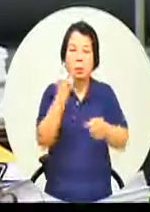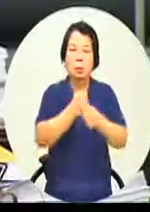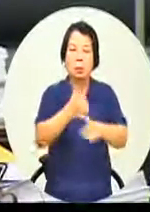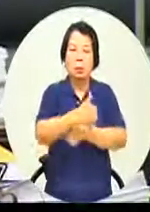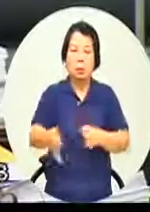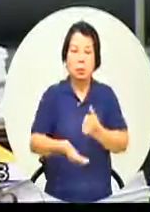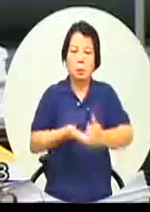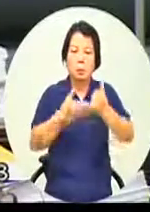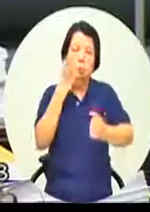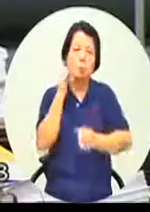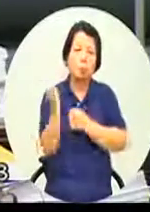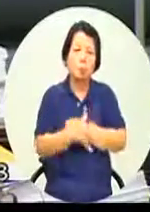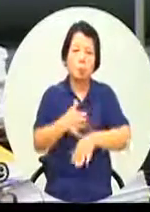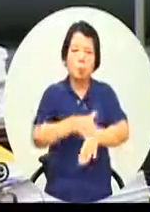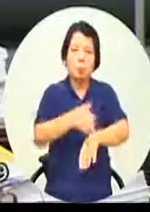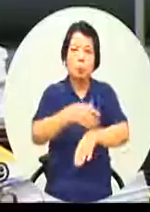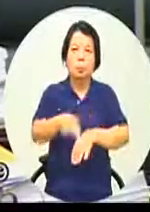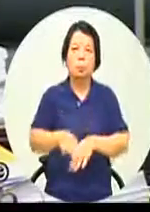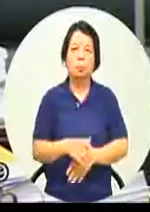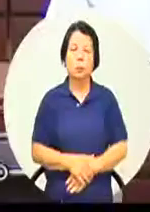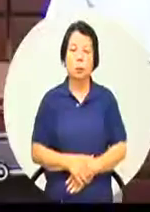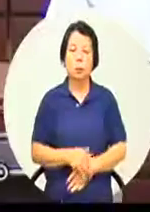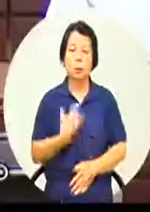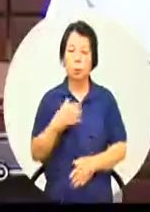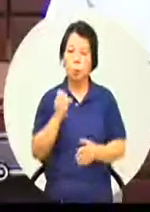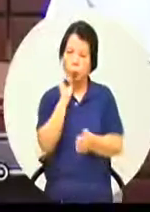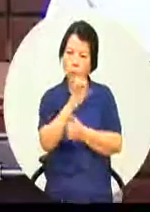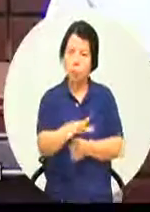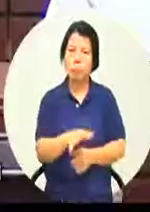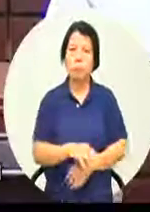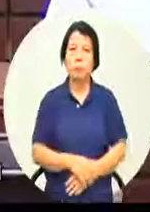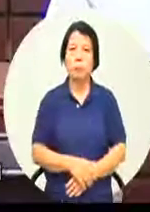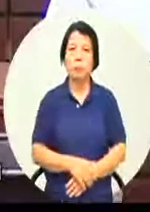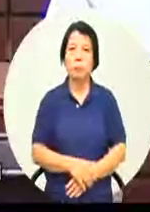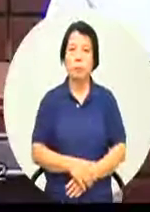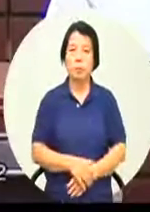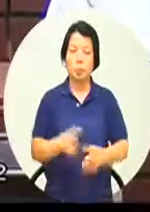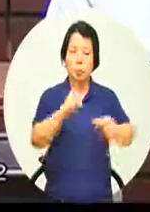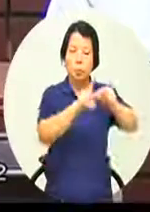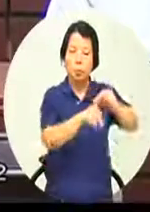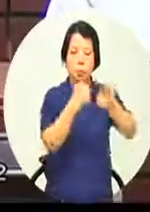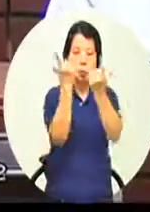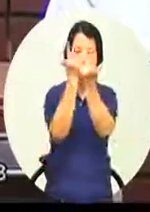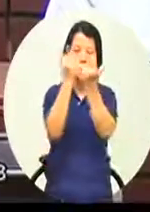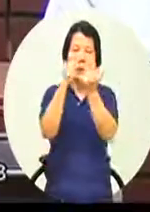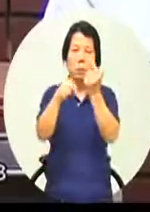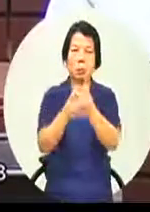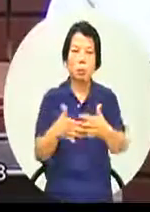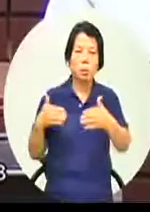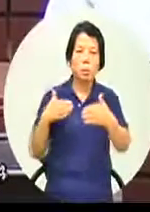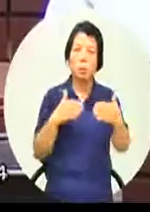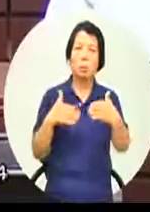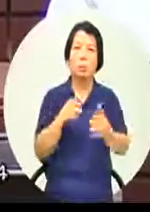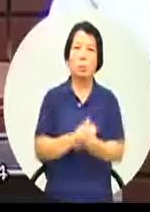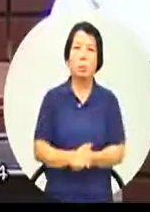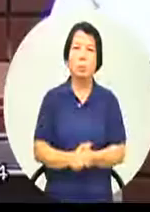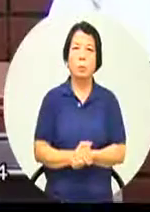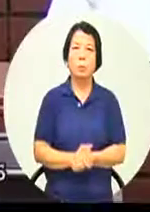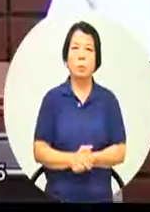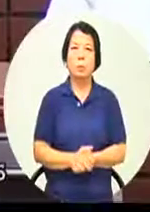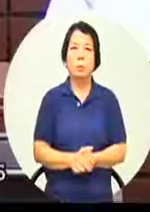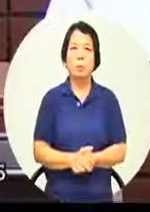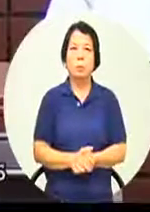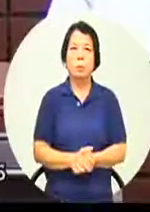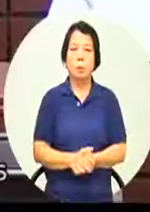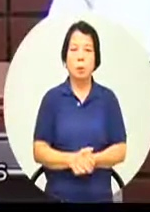损失，好不好？局长，请回答。 我跟陈议员报告一下，台中跟台北的咨询，我想我们都是要可以